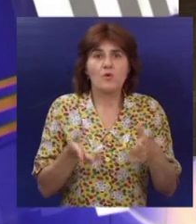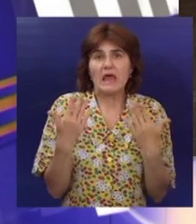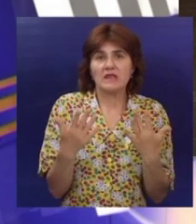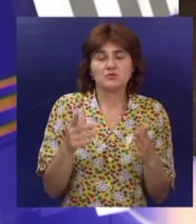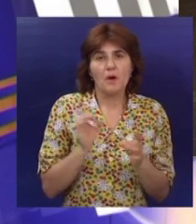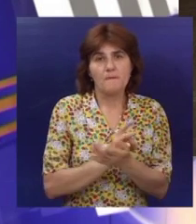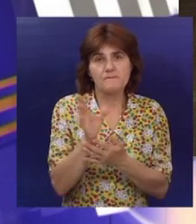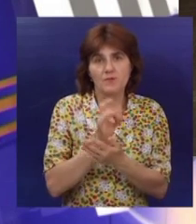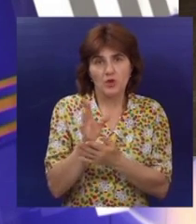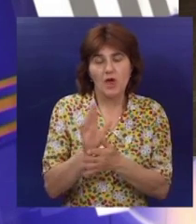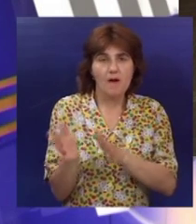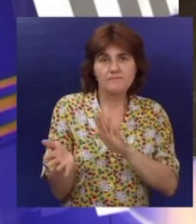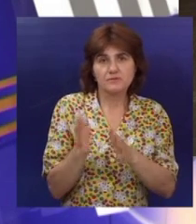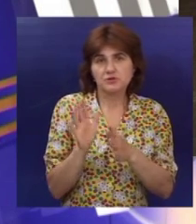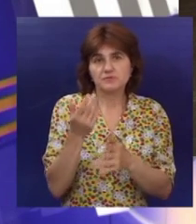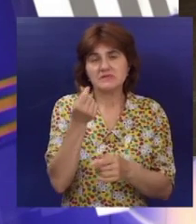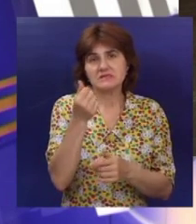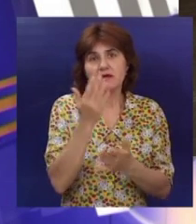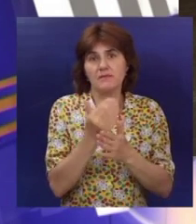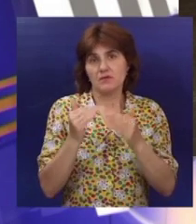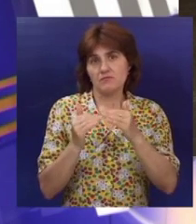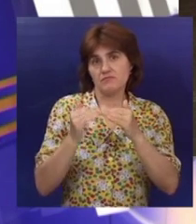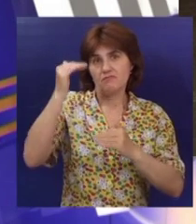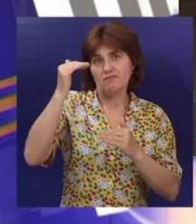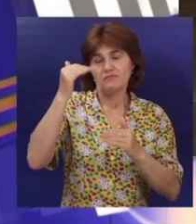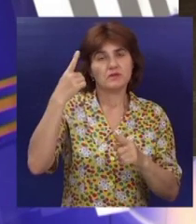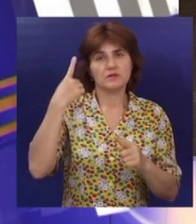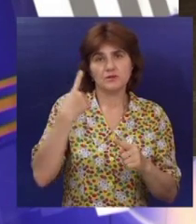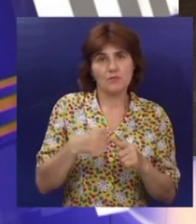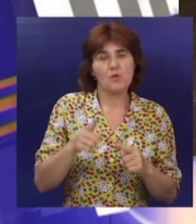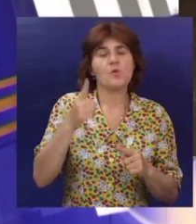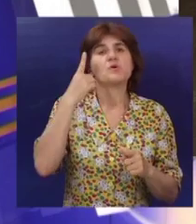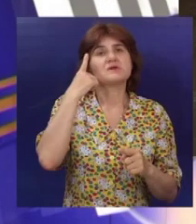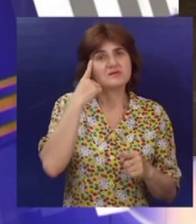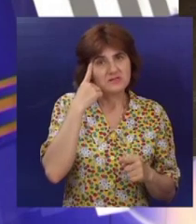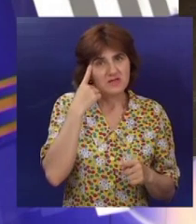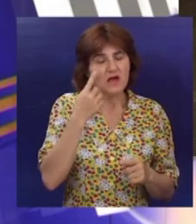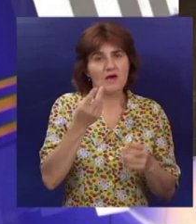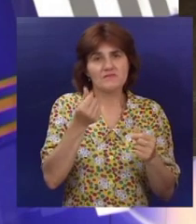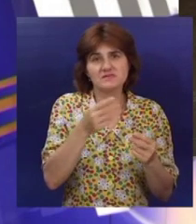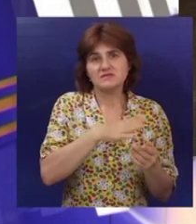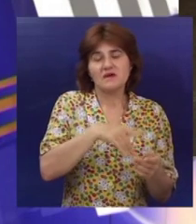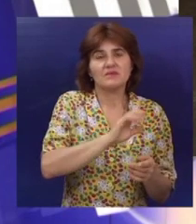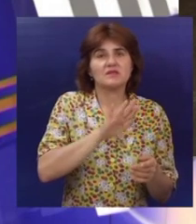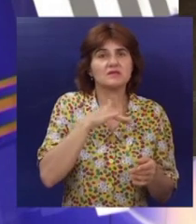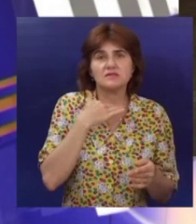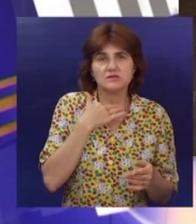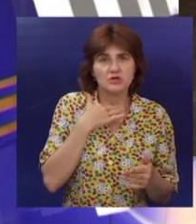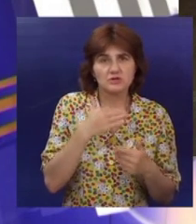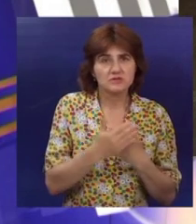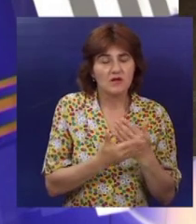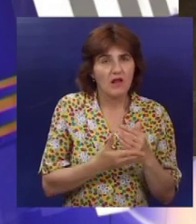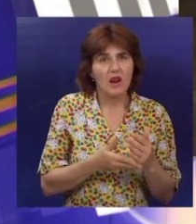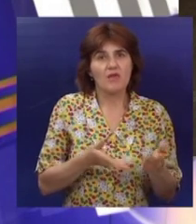sigurno biti cena znatno veća, jer znamo da je znatno manje površina zasijano po